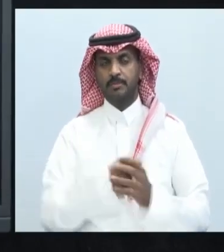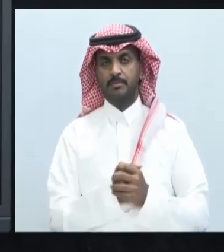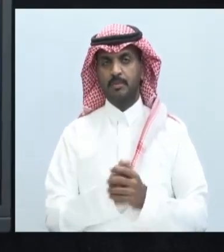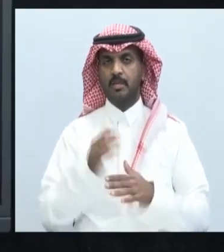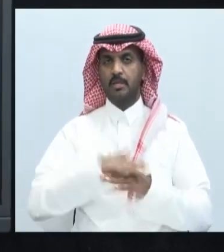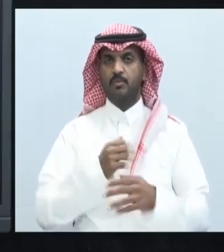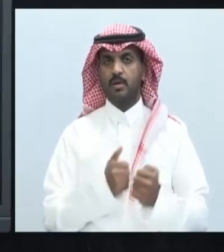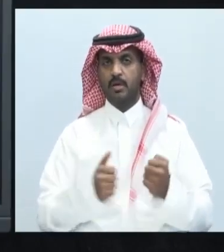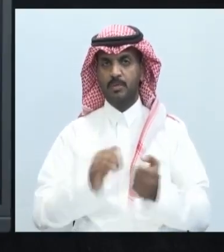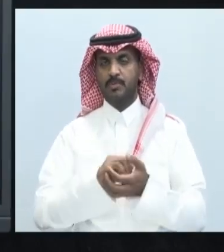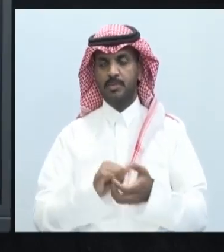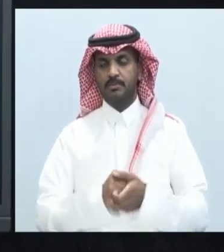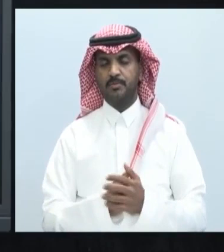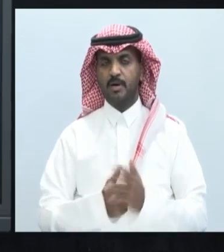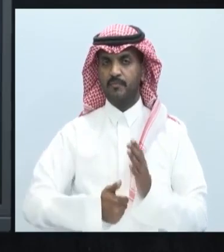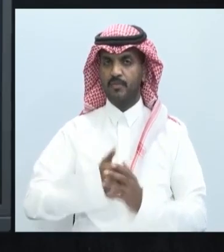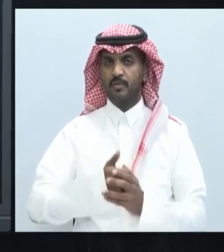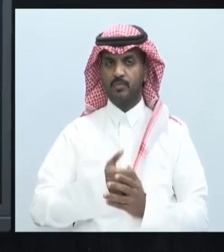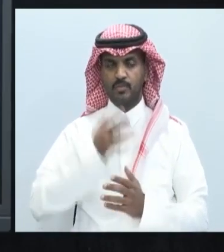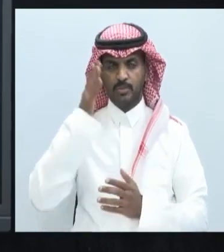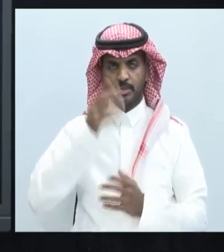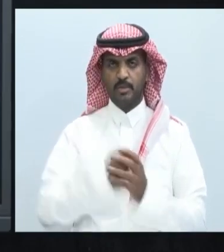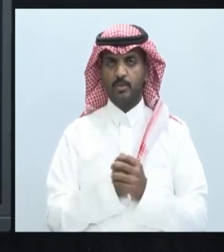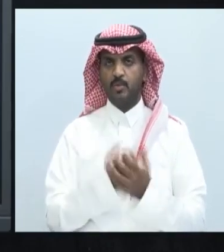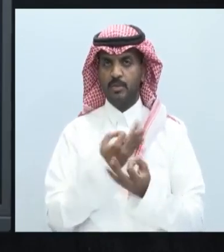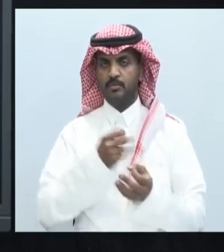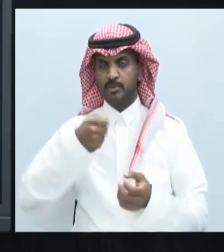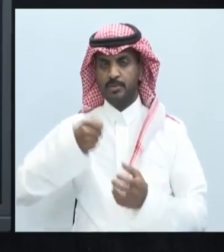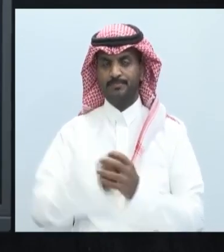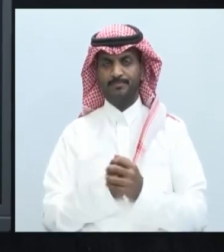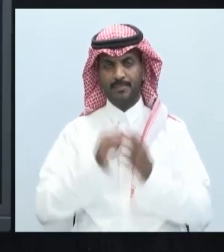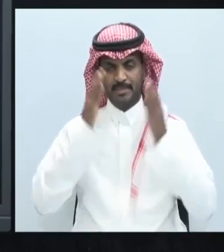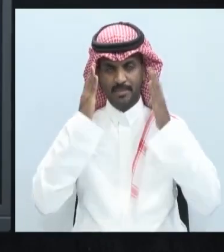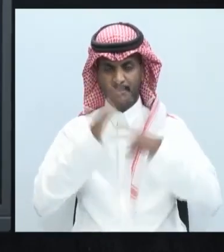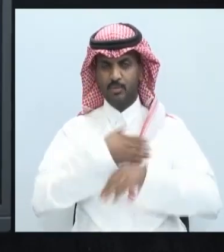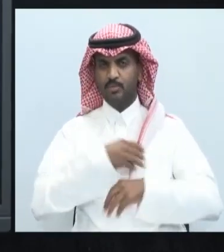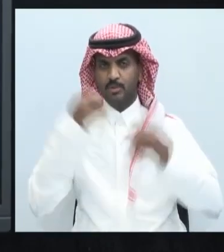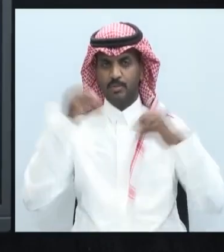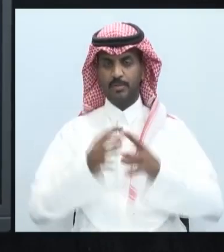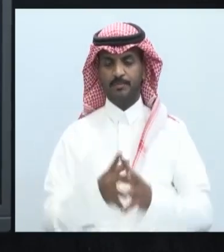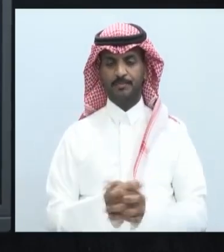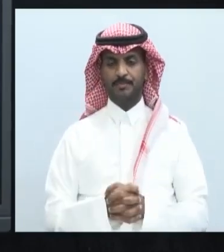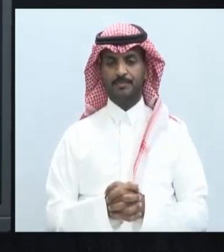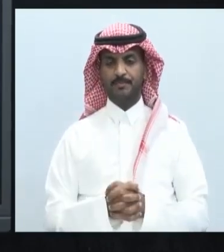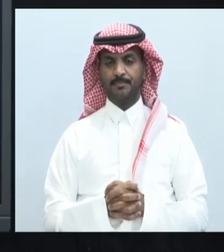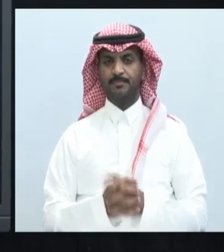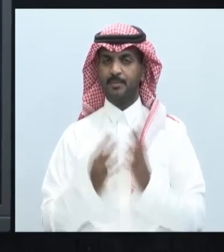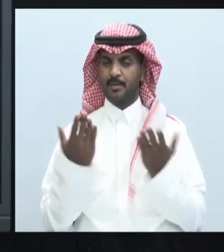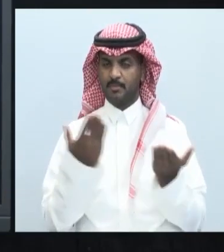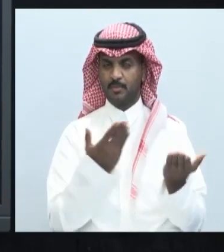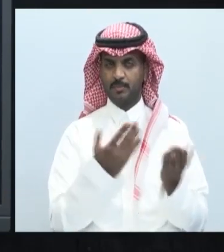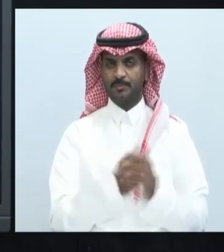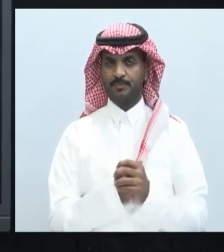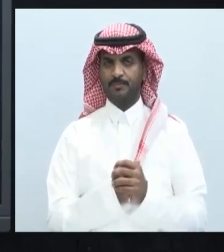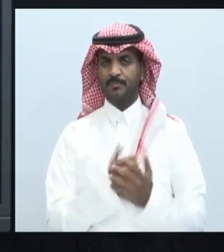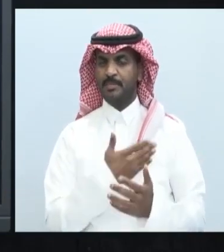عليه وعلى اله وصحبه افضل الصلاه واتم التسليم السلام عليكم ورحمه الله وبركاته مرحبا بكم